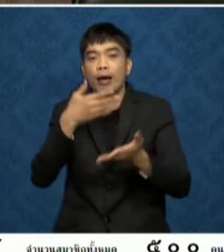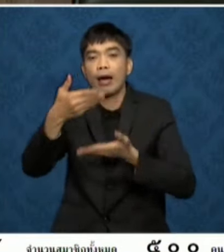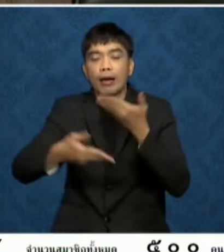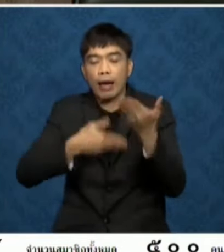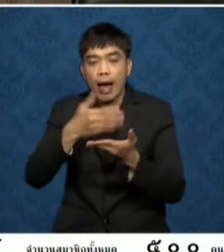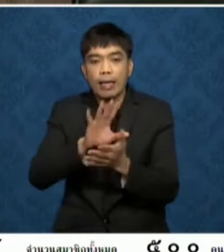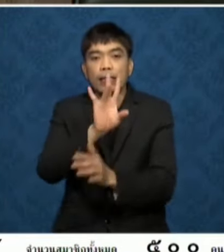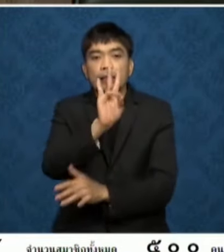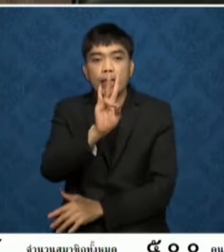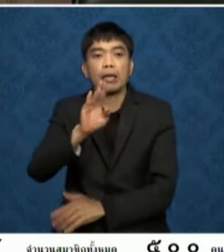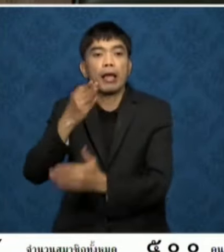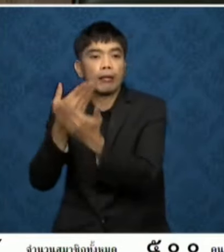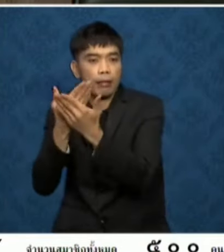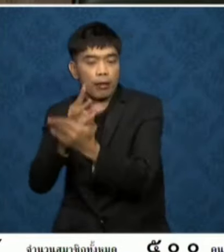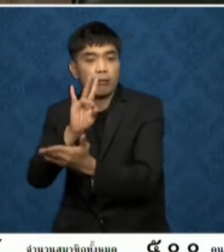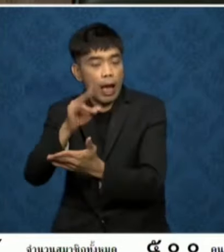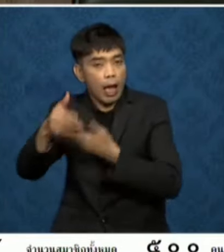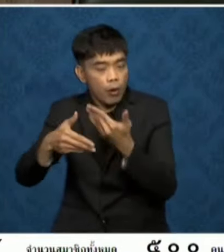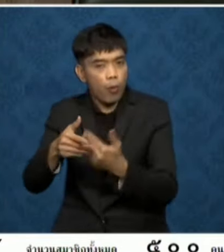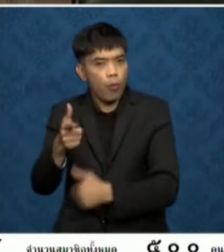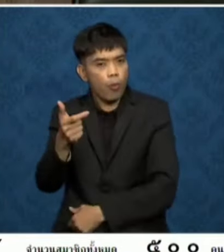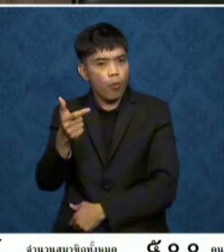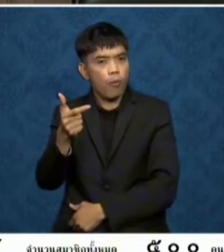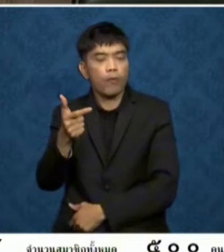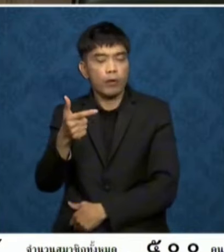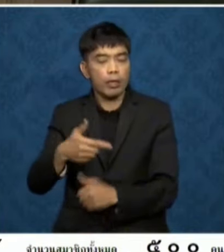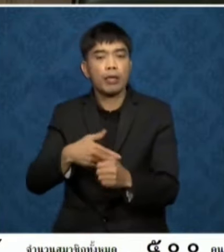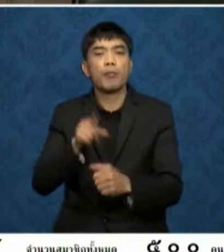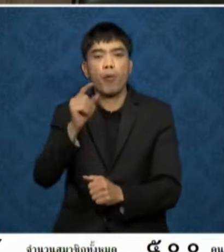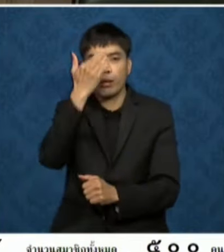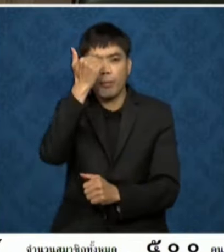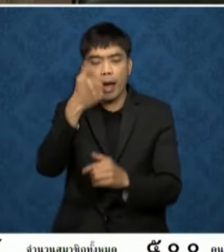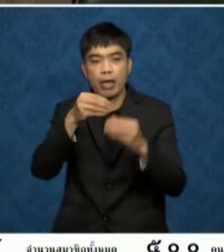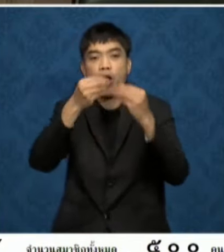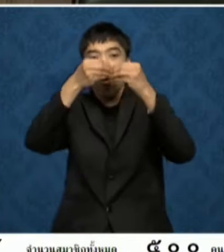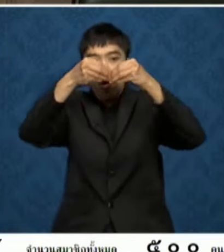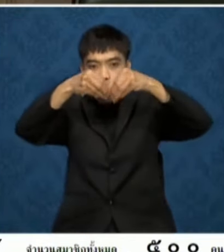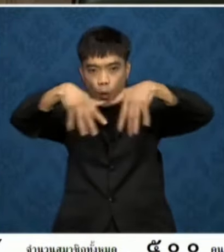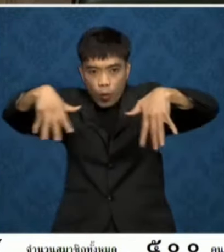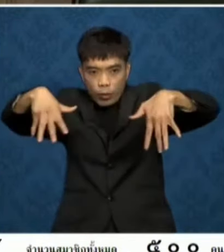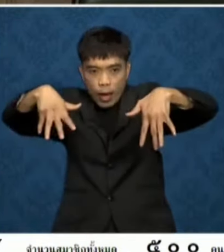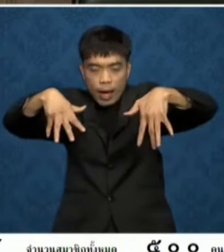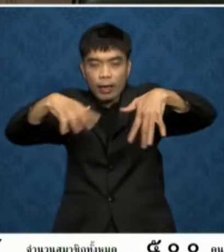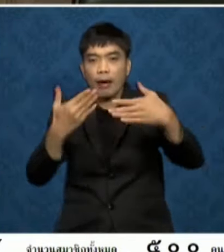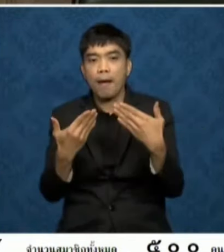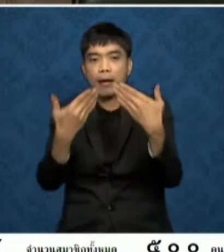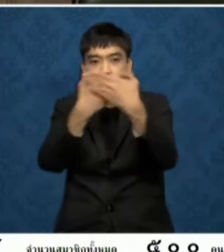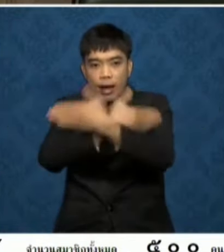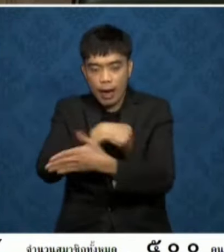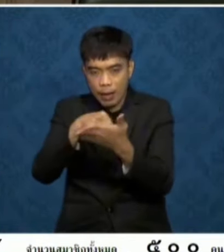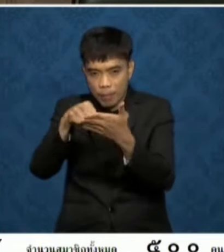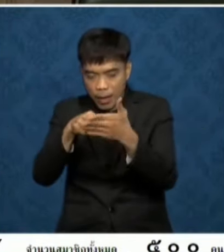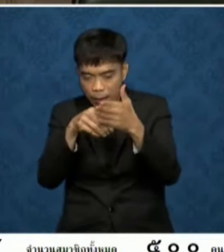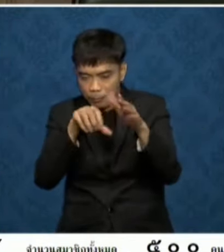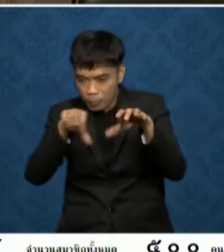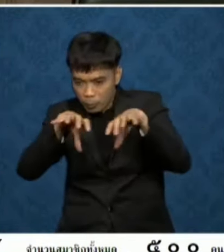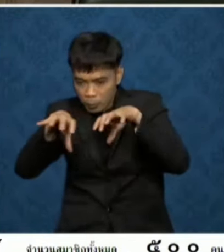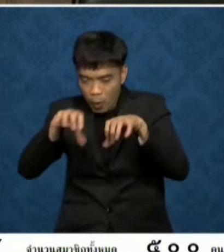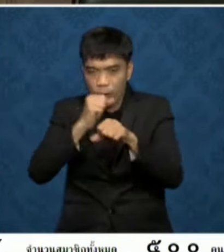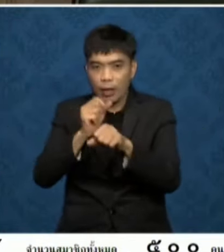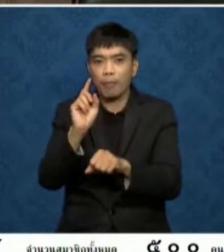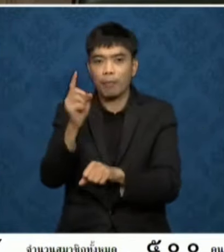งสร้างของราคาปาล์มครับนี่คือเป็นข้อเสนอของผมครับว่าจริงๆแล้วทำไมว่าเราต้องใช้นโยบายใน